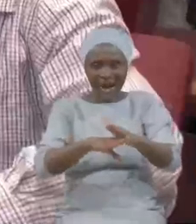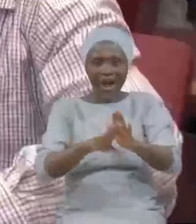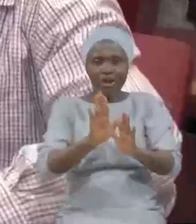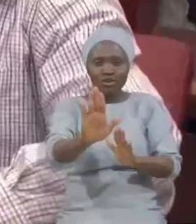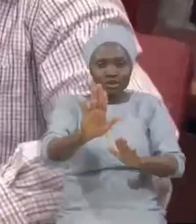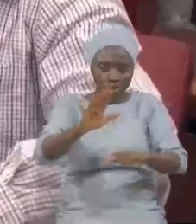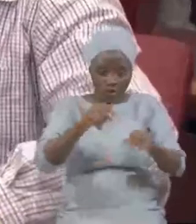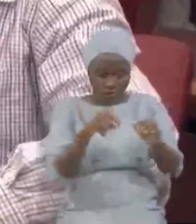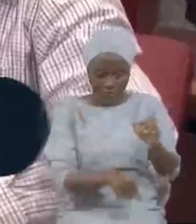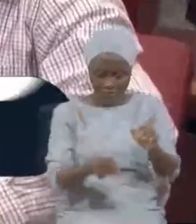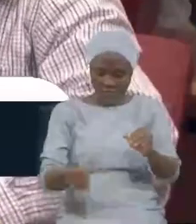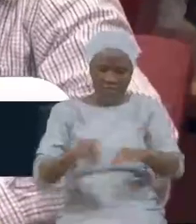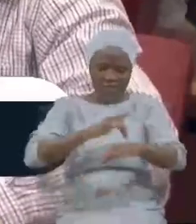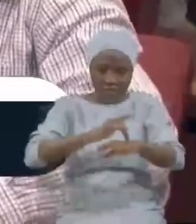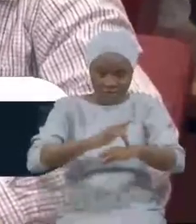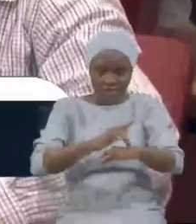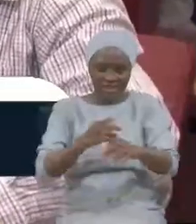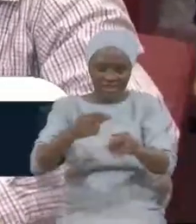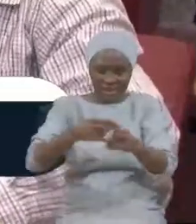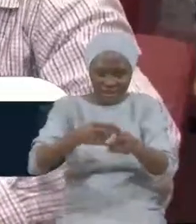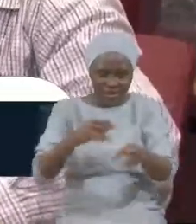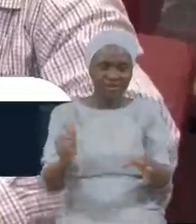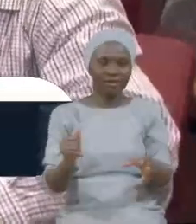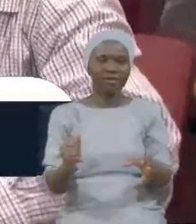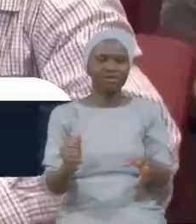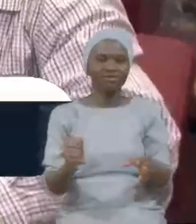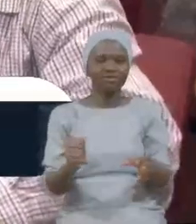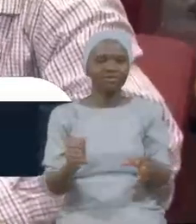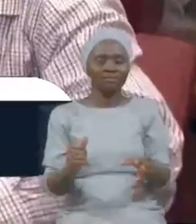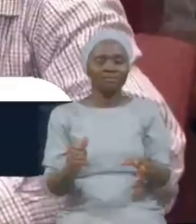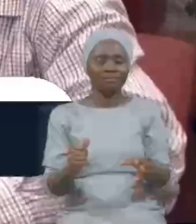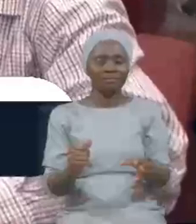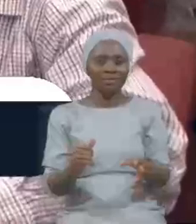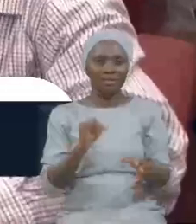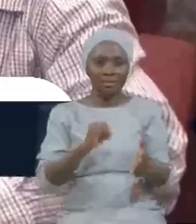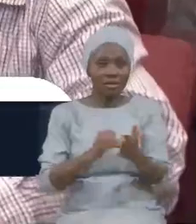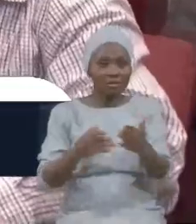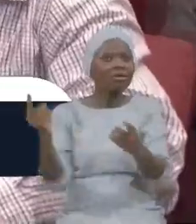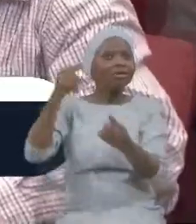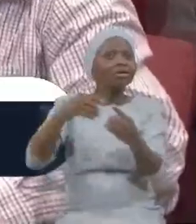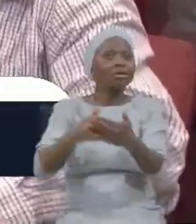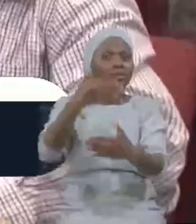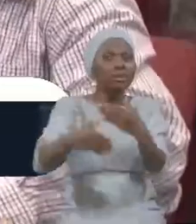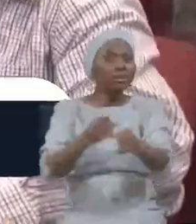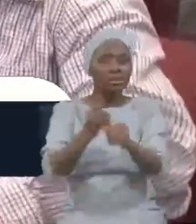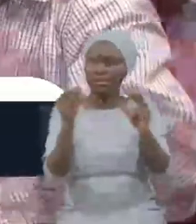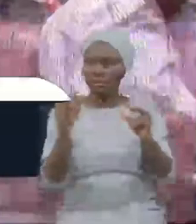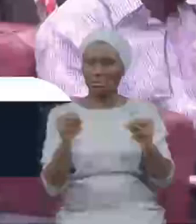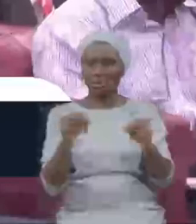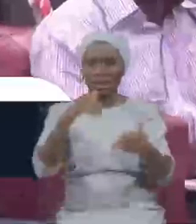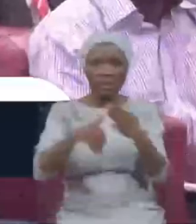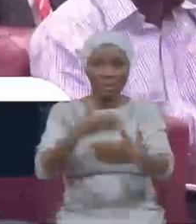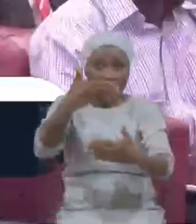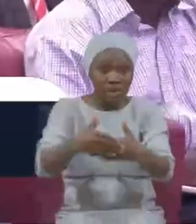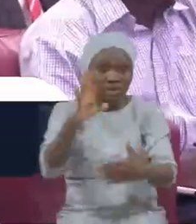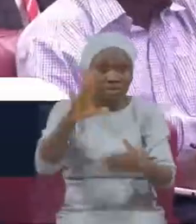Sous vos pieds. L'année prochaine, c'est ça? Les 5 ans